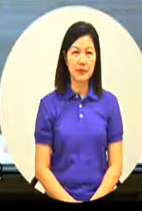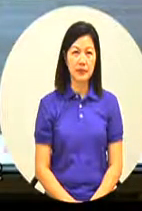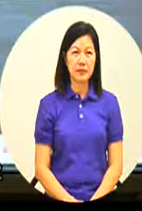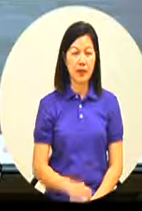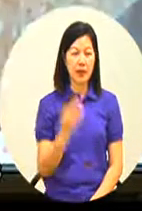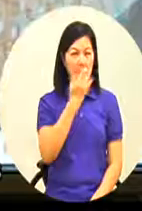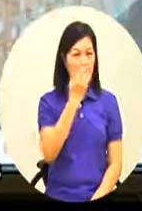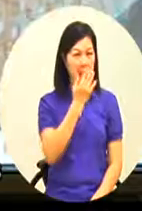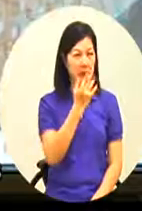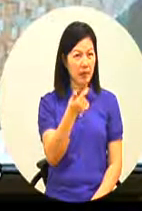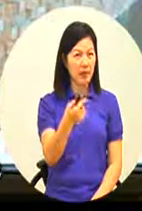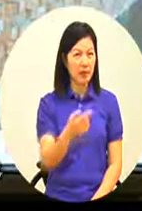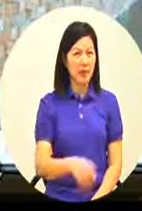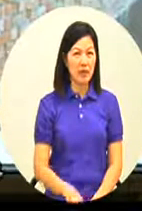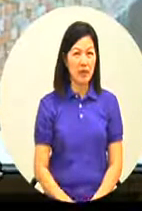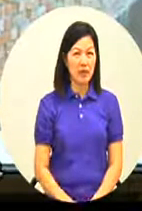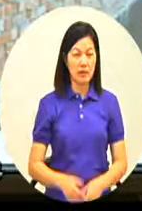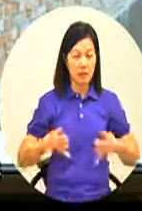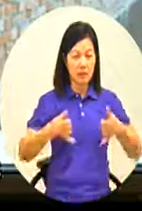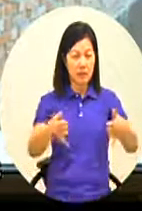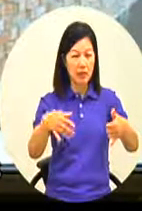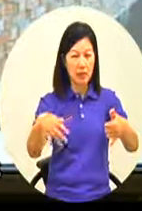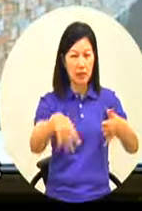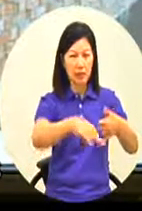漂亮。局长，你看看，